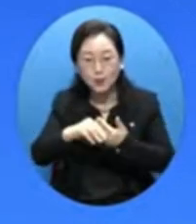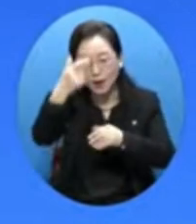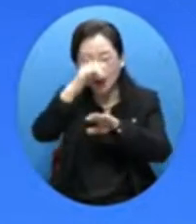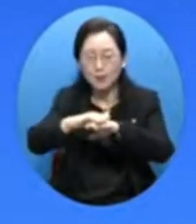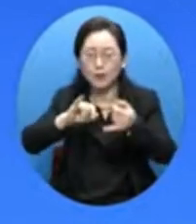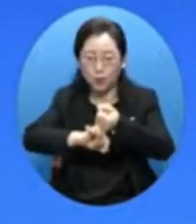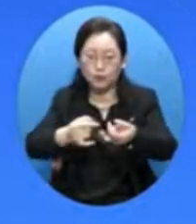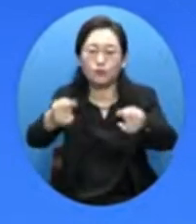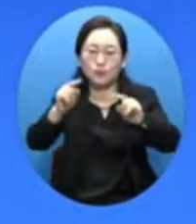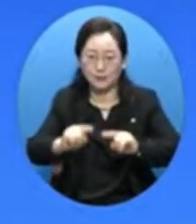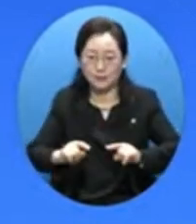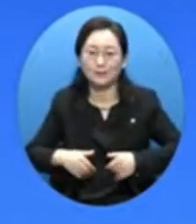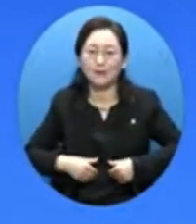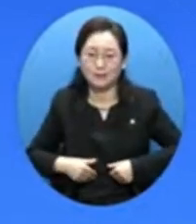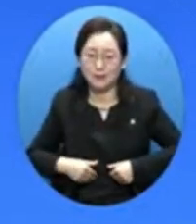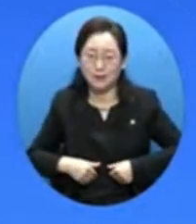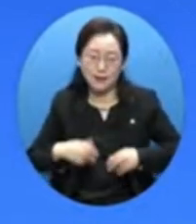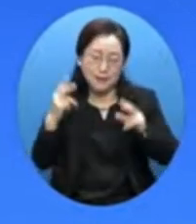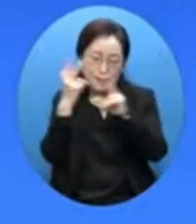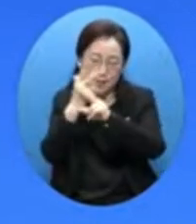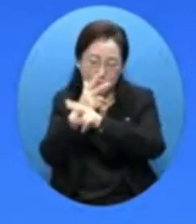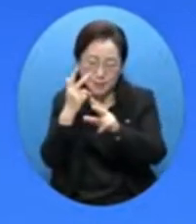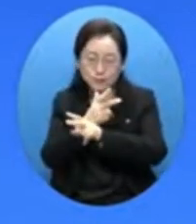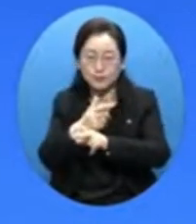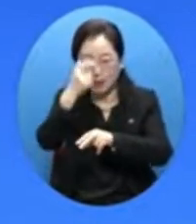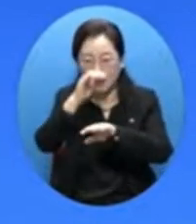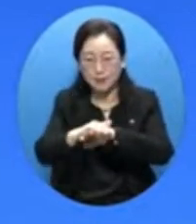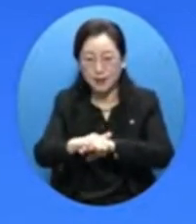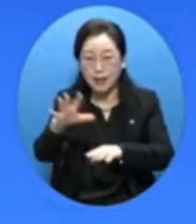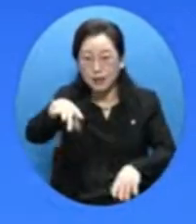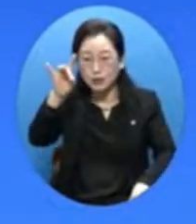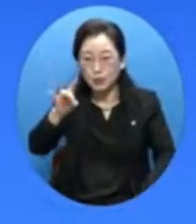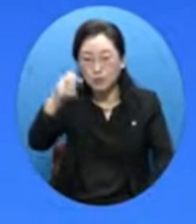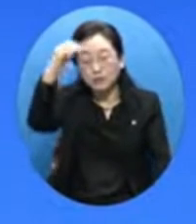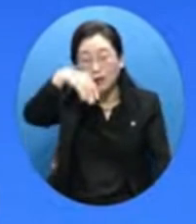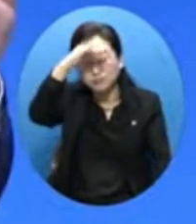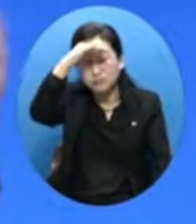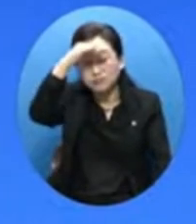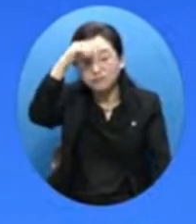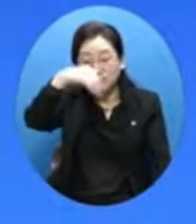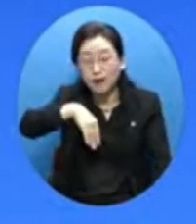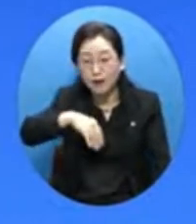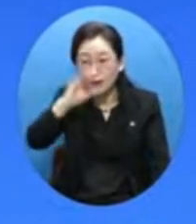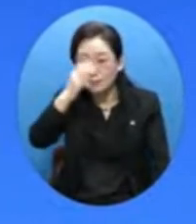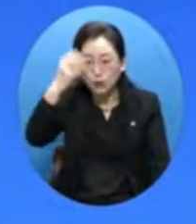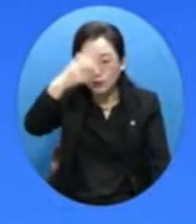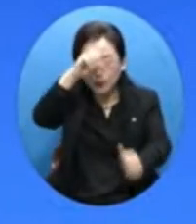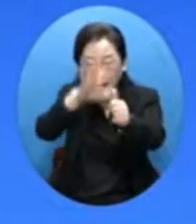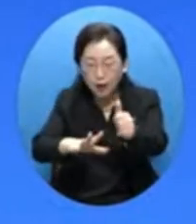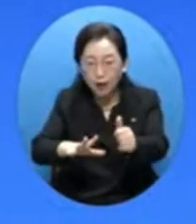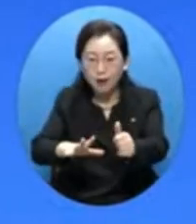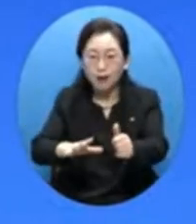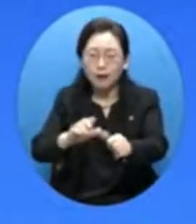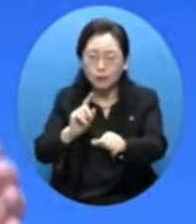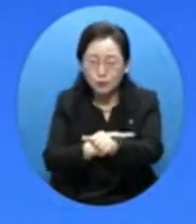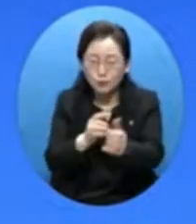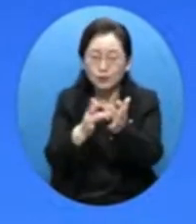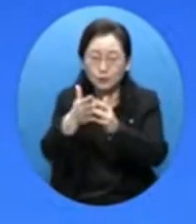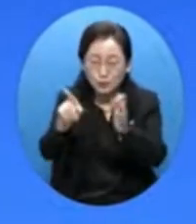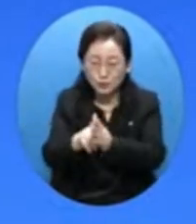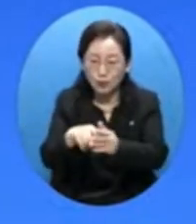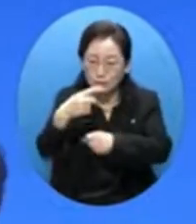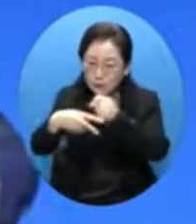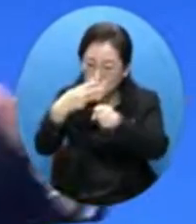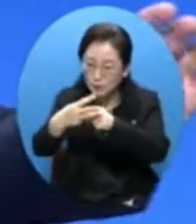됩니다. 그래서 매주 예배를 드리는데 처음에는 구형골을 앉아있다가 성령에 감동하니까 너도 나도 예수 믿게 되고 2년 3년 지나지